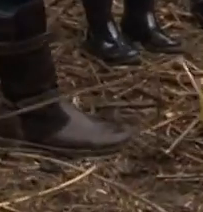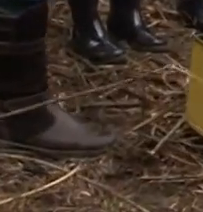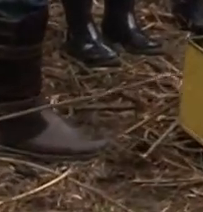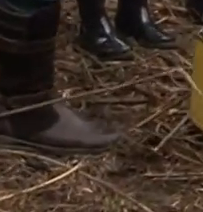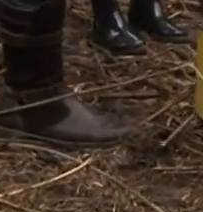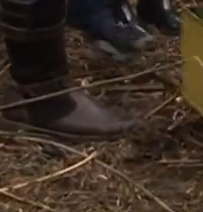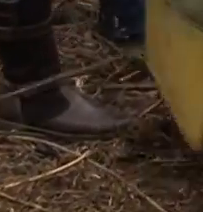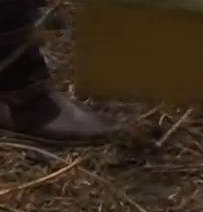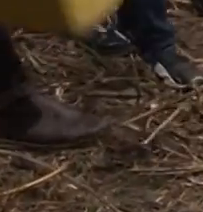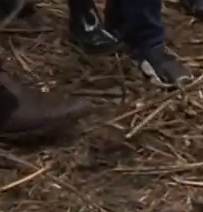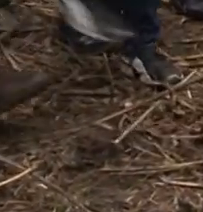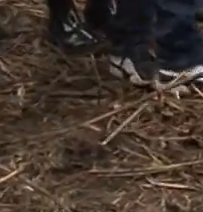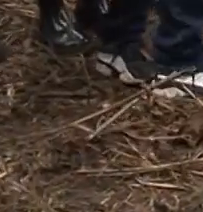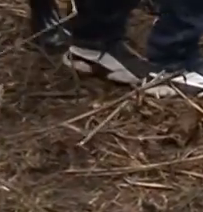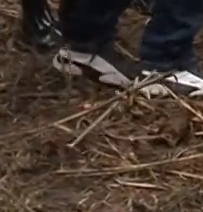Счастлива гривонька,